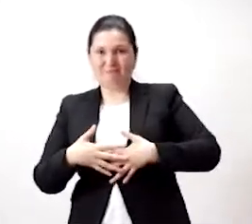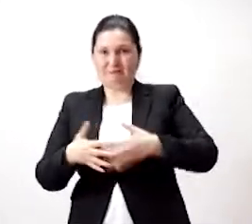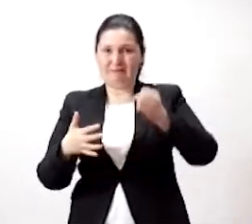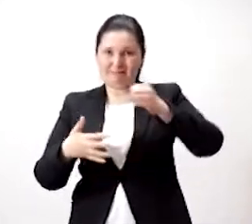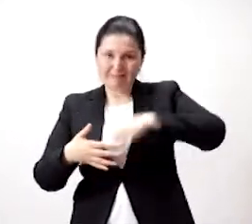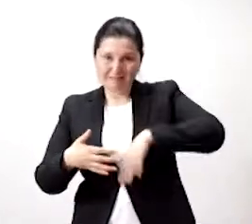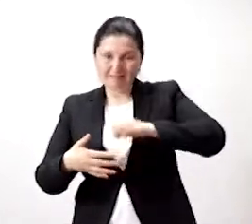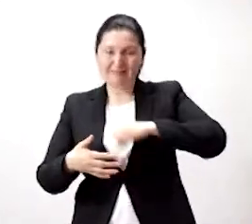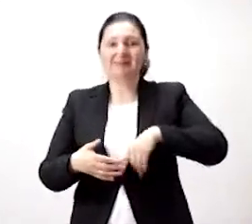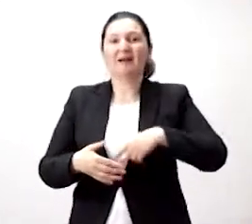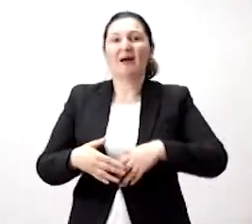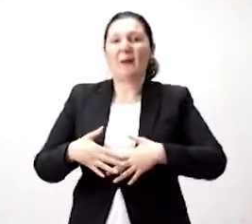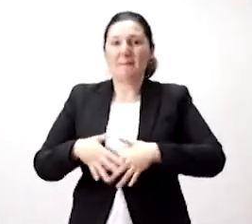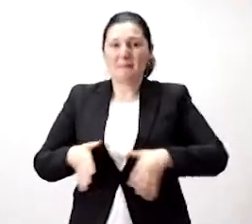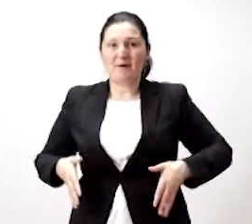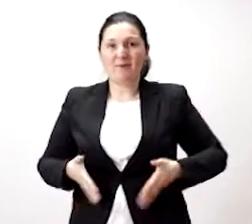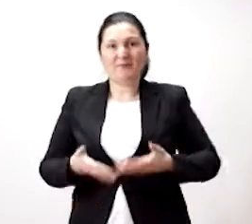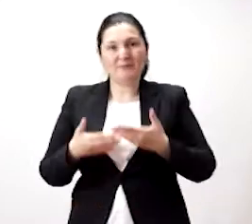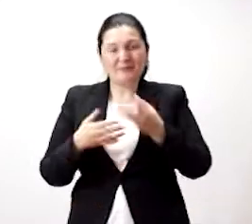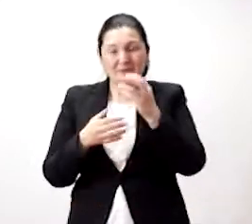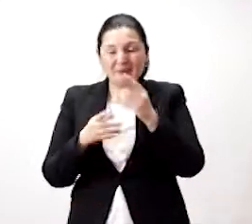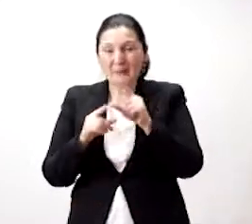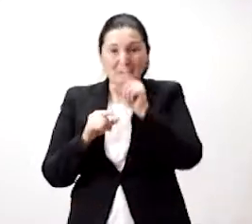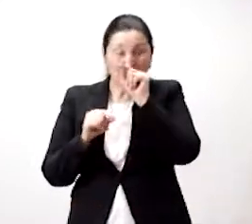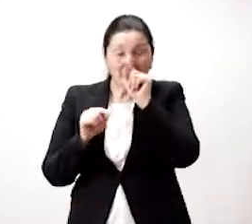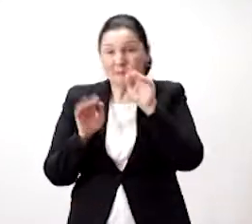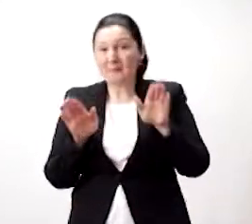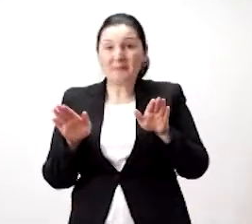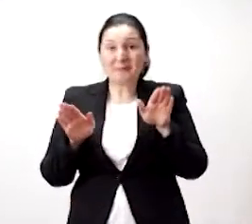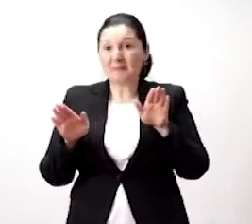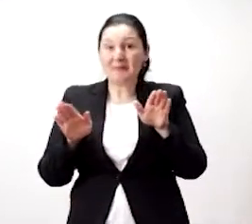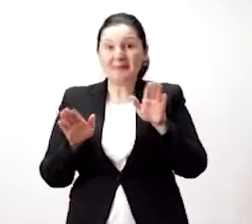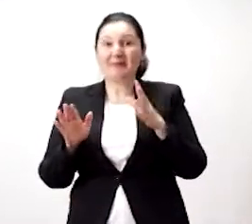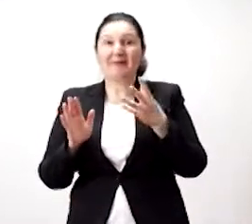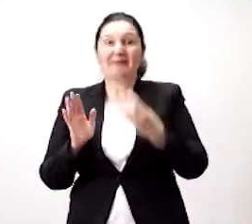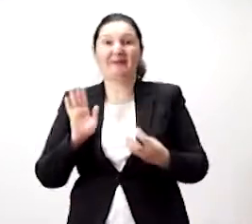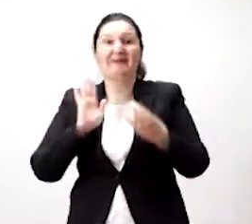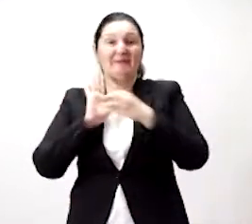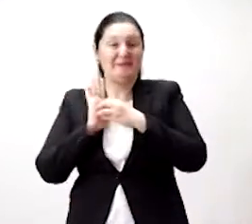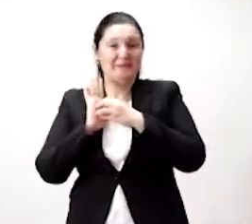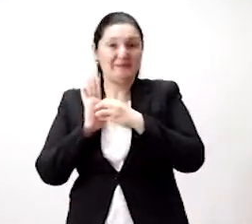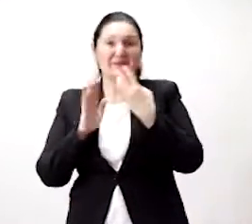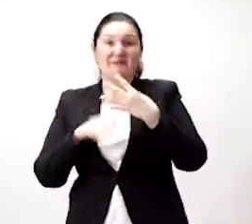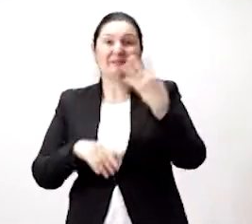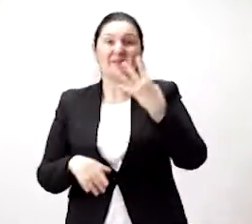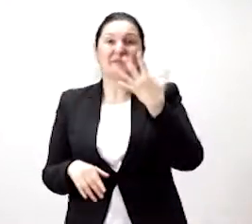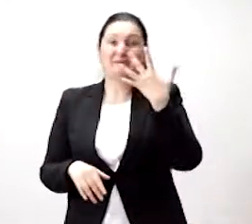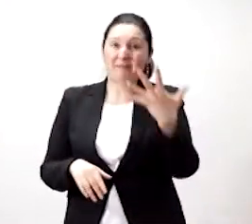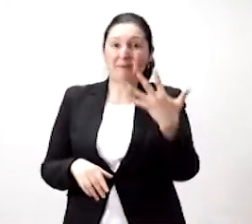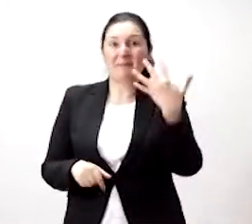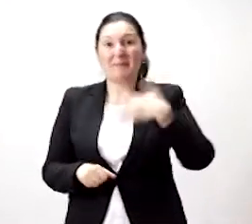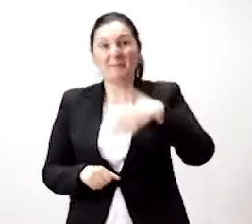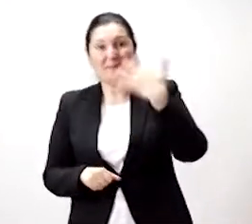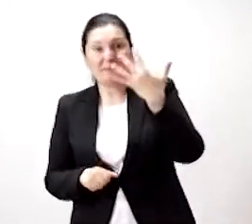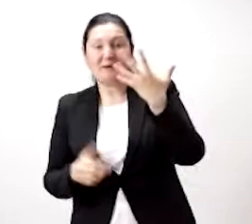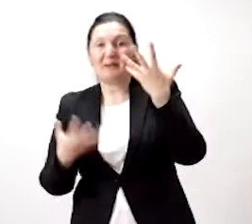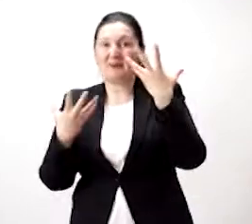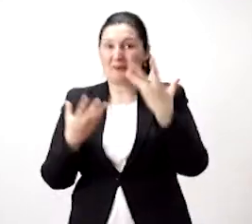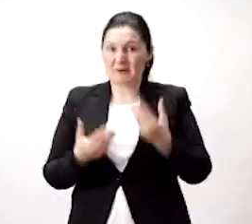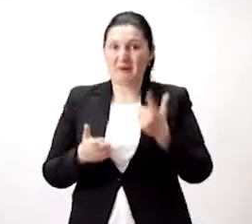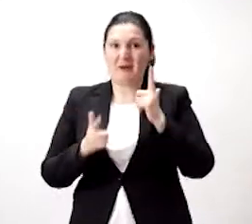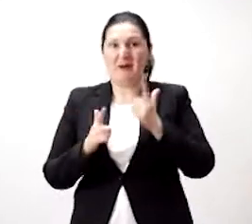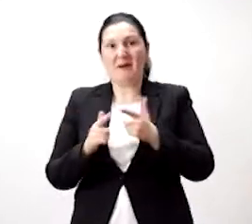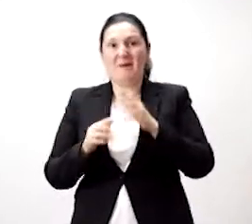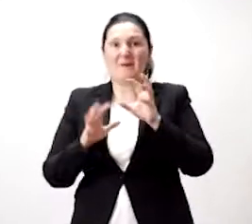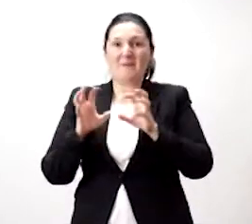در درونی خلطچهش از تخم چوجه می براید. در بدن بچهش بعد 45-55 روز